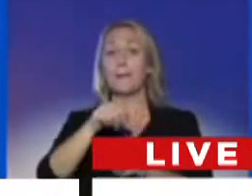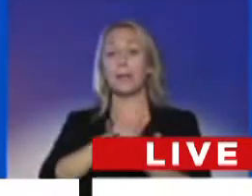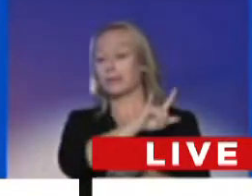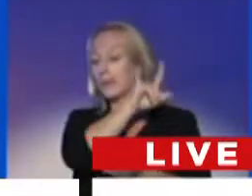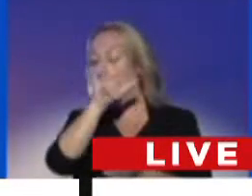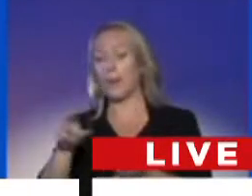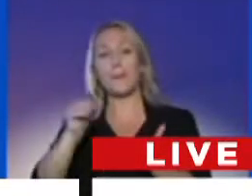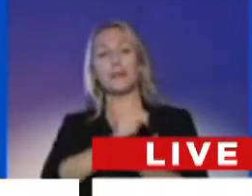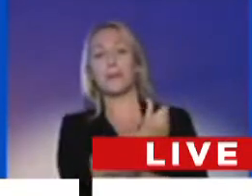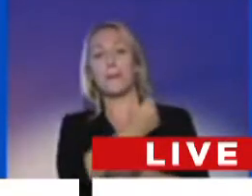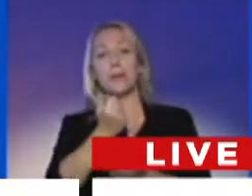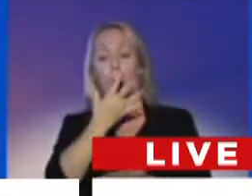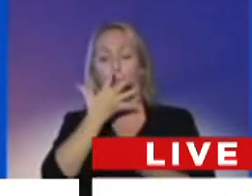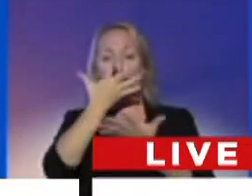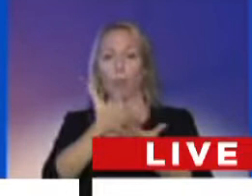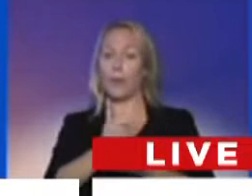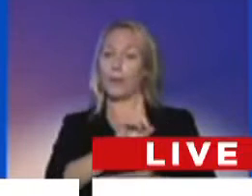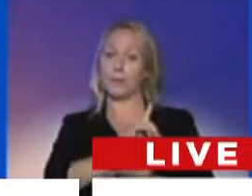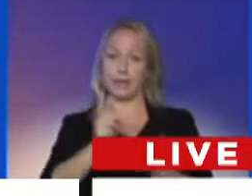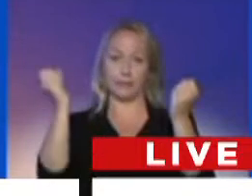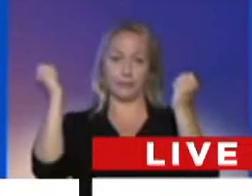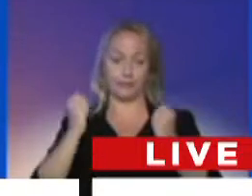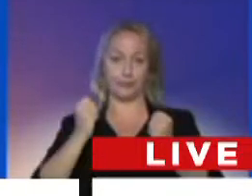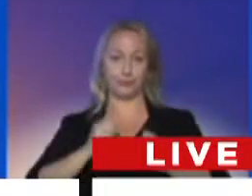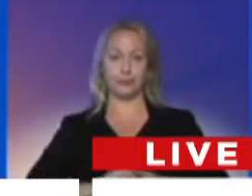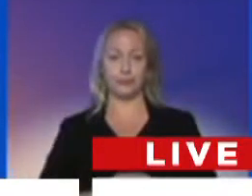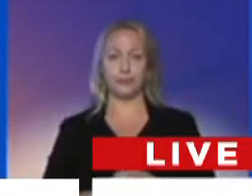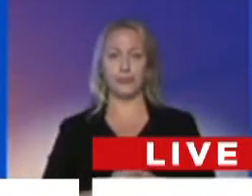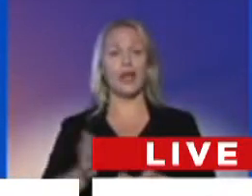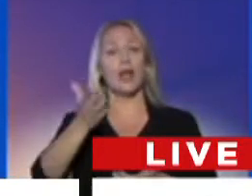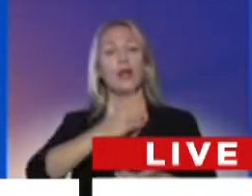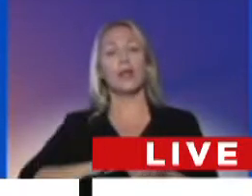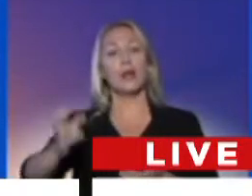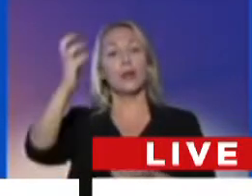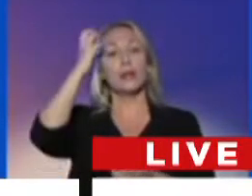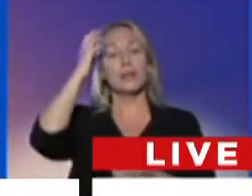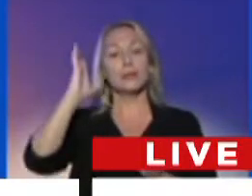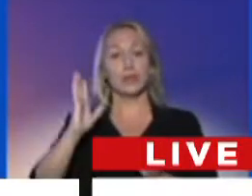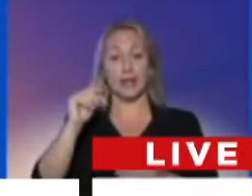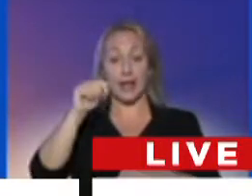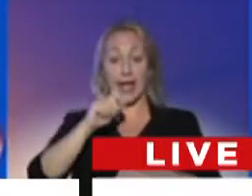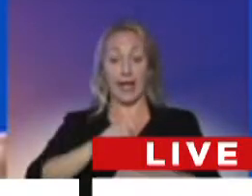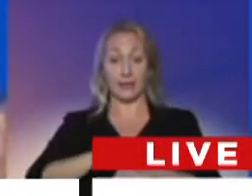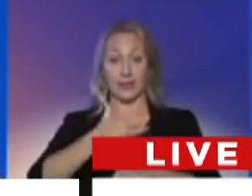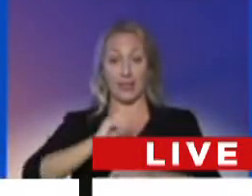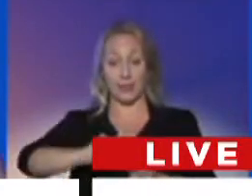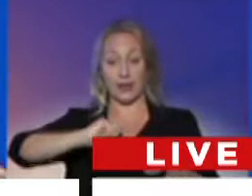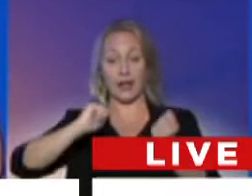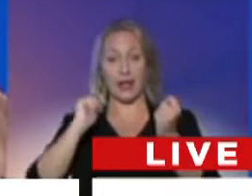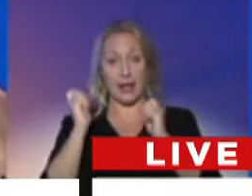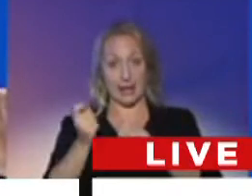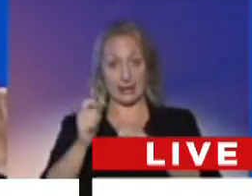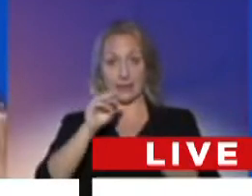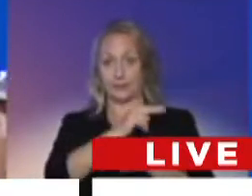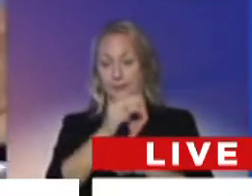να ψηφίσει. Θέλω να θυμίσω ότι για να ισχύσει αυτή η αλλαγή, την οποία την αποσυνδέω